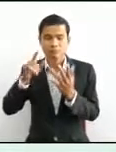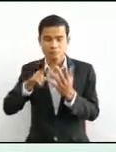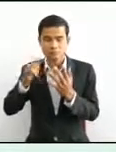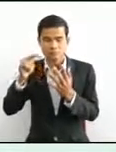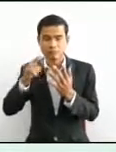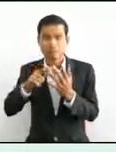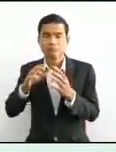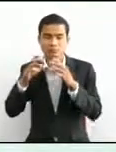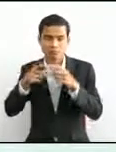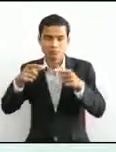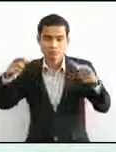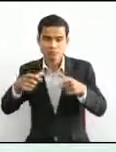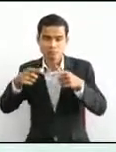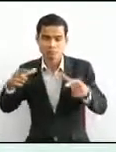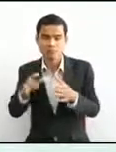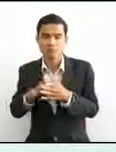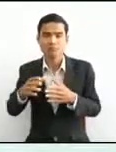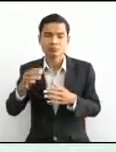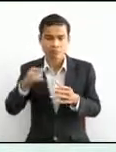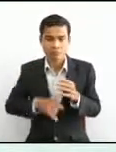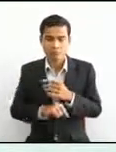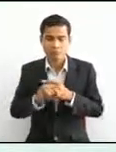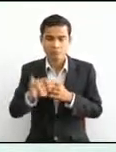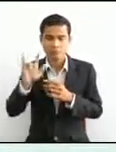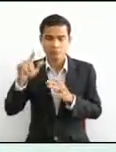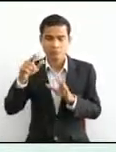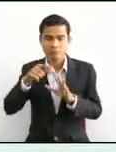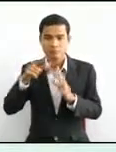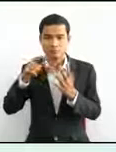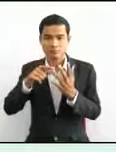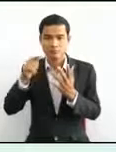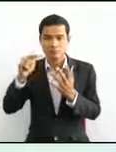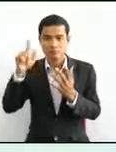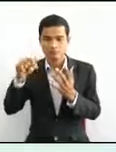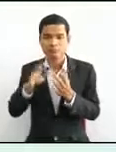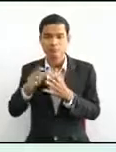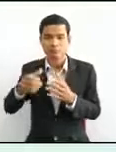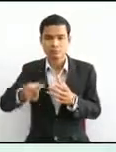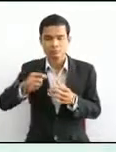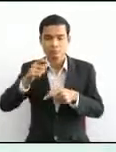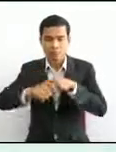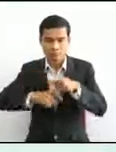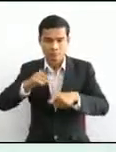Cháu bóng nhớp thăng đồn chóng lờ cỏng.